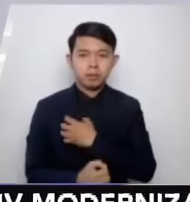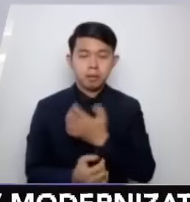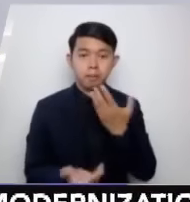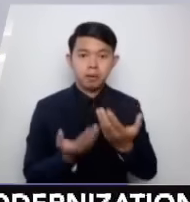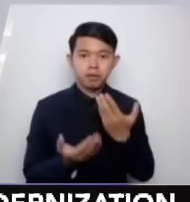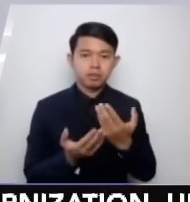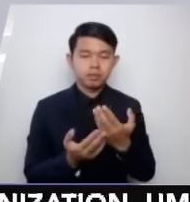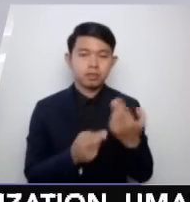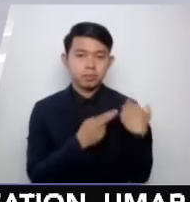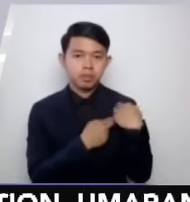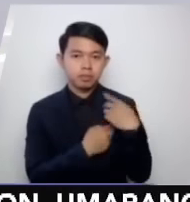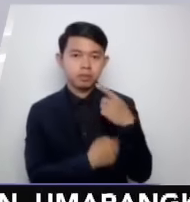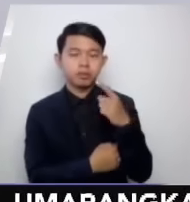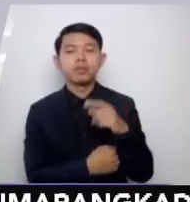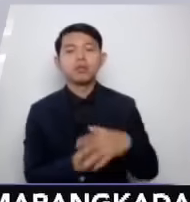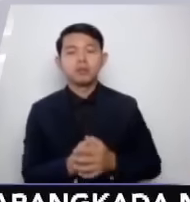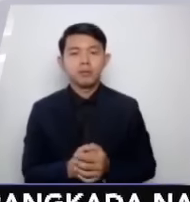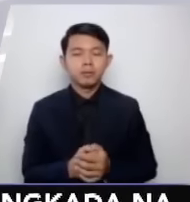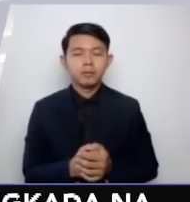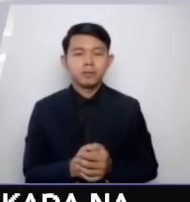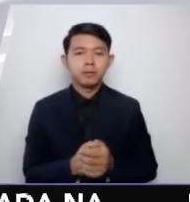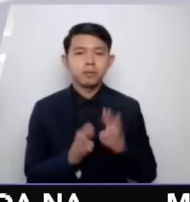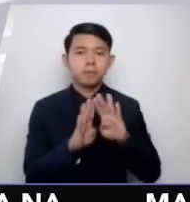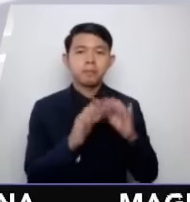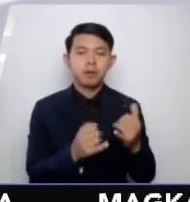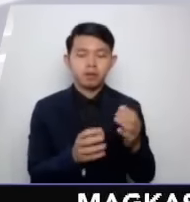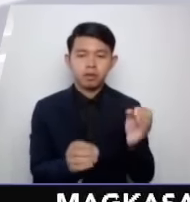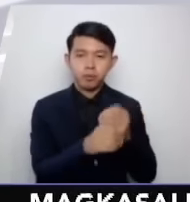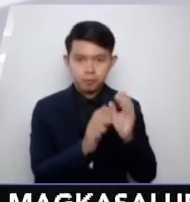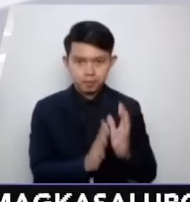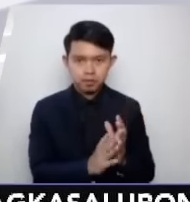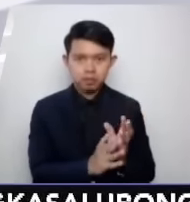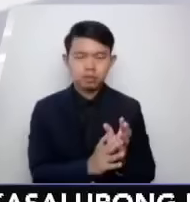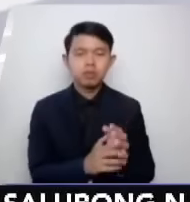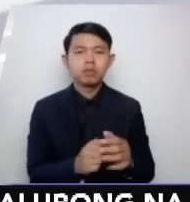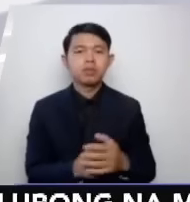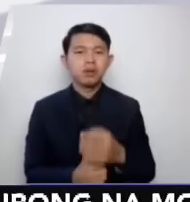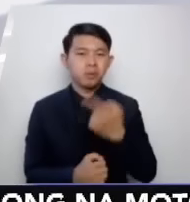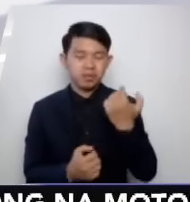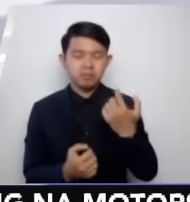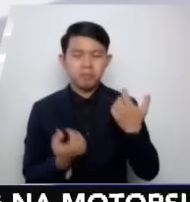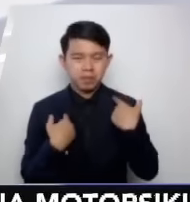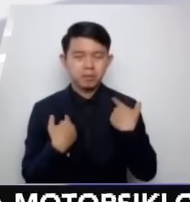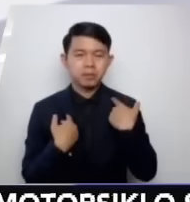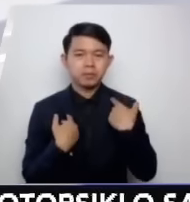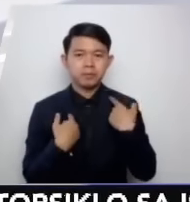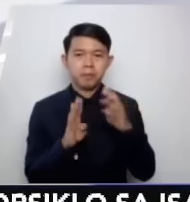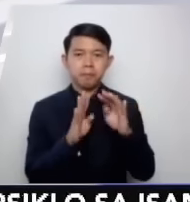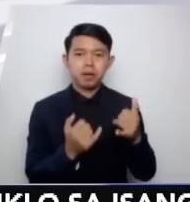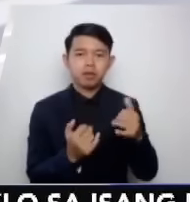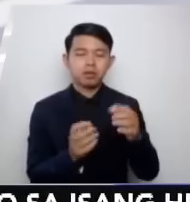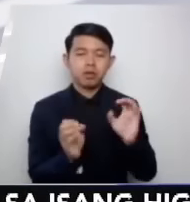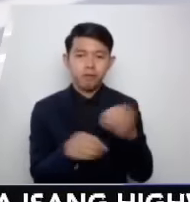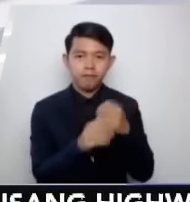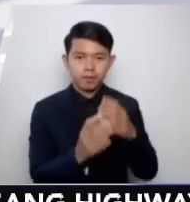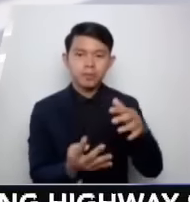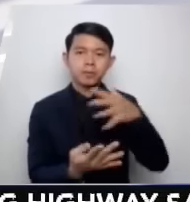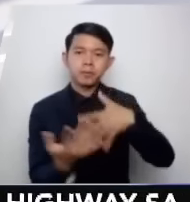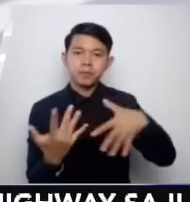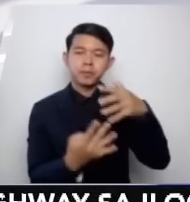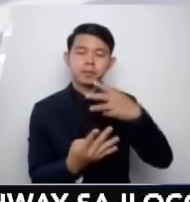Isa taka-blame sa tag-iya kay duty sila man ang duty sa so ang reply sa mga tanod ilaharag yung reply nga una